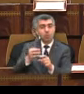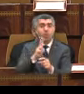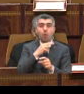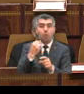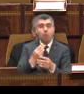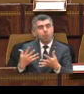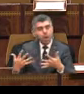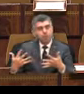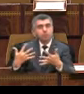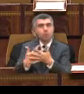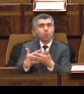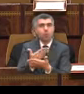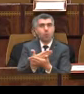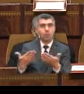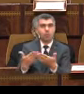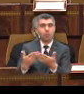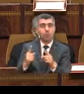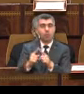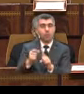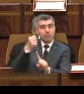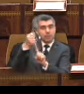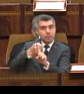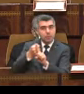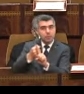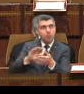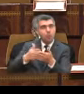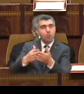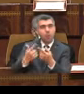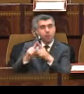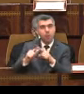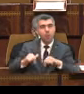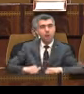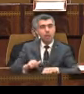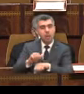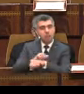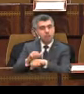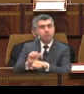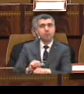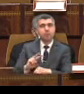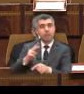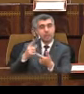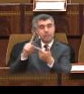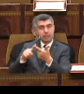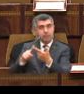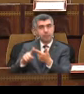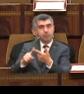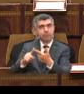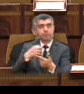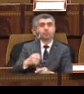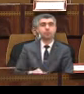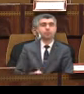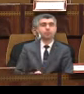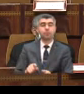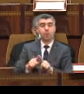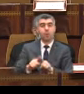كامله، ولكن فيه تضافر الجهود، اولا تاع وزاره الداخليه ثم ديال وزاره دابا واش غادي نقولوا هذه القضيه